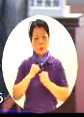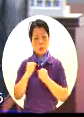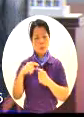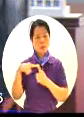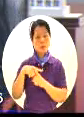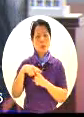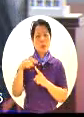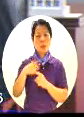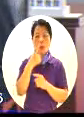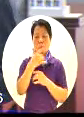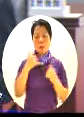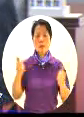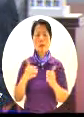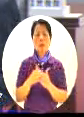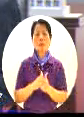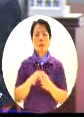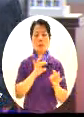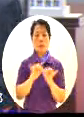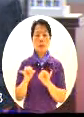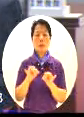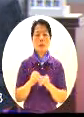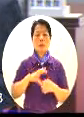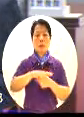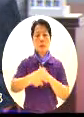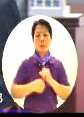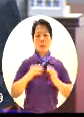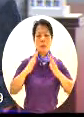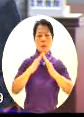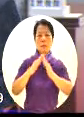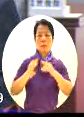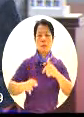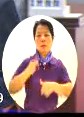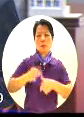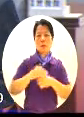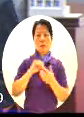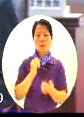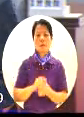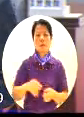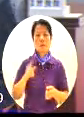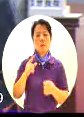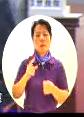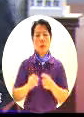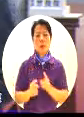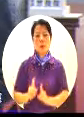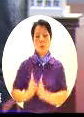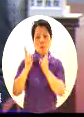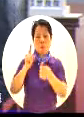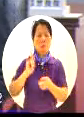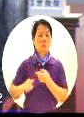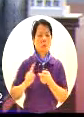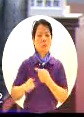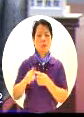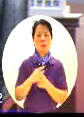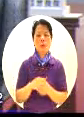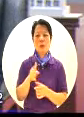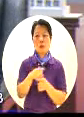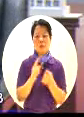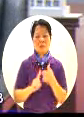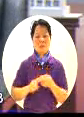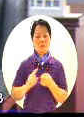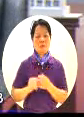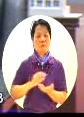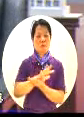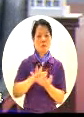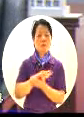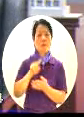讲我们的土地包括房价不应该涨的这种状况，起价新贵离谱啊哈，